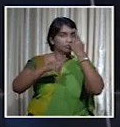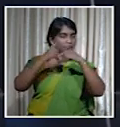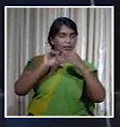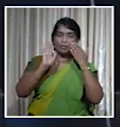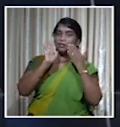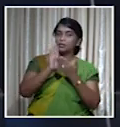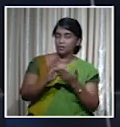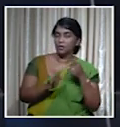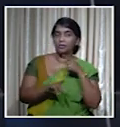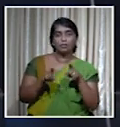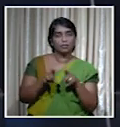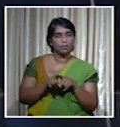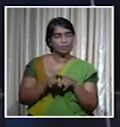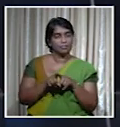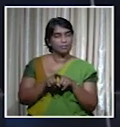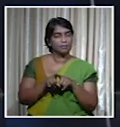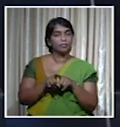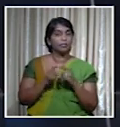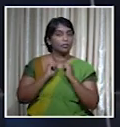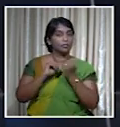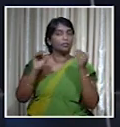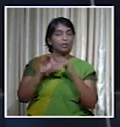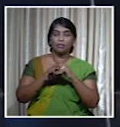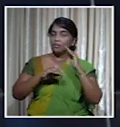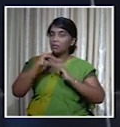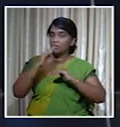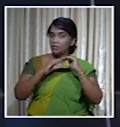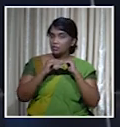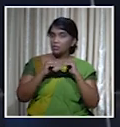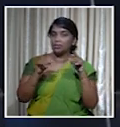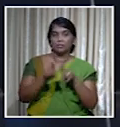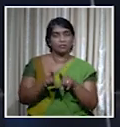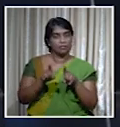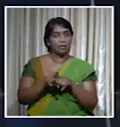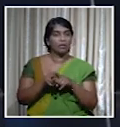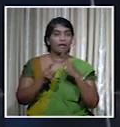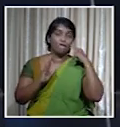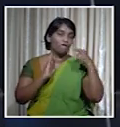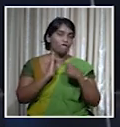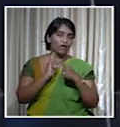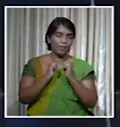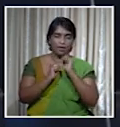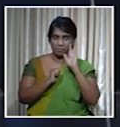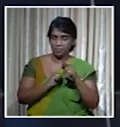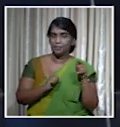දුන්නා. ඒ සඳහා බඳවා ගැනීමේ ක්‍රමවේදයක්, ඒ වගේම විභාග ක්‍රමයකට ඇති කරා.